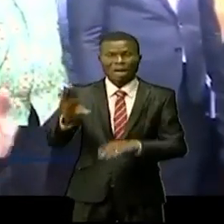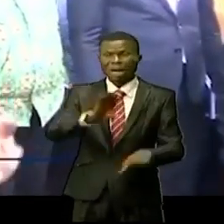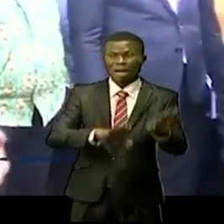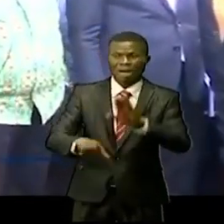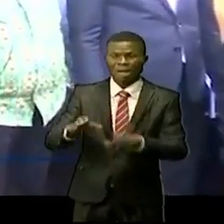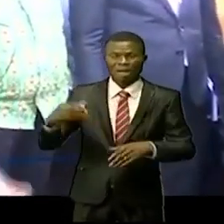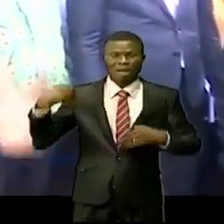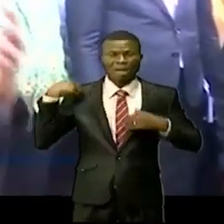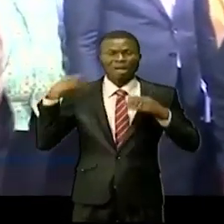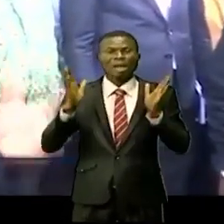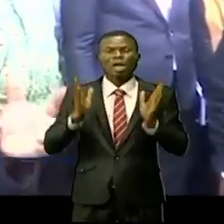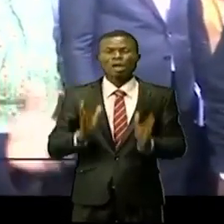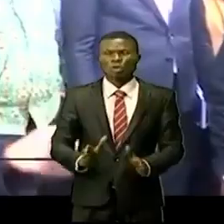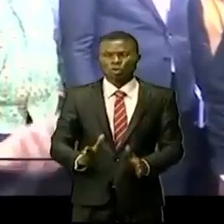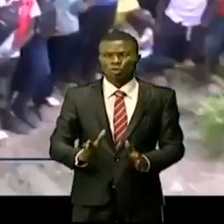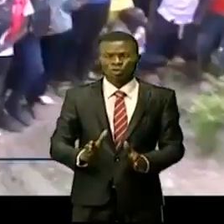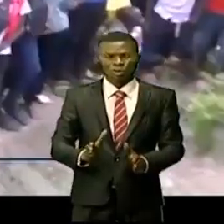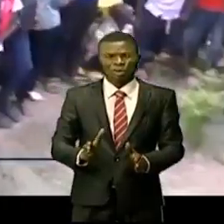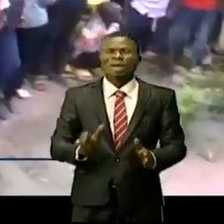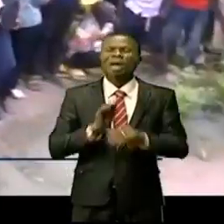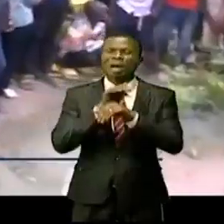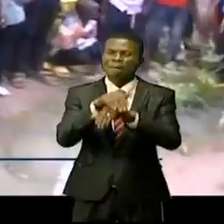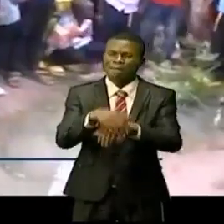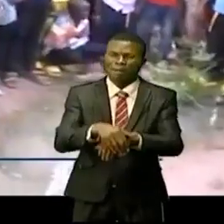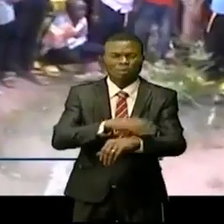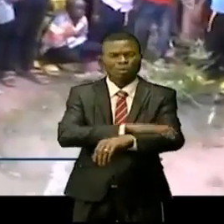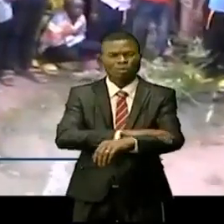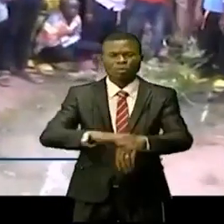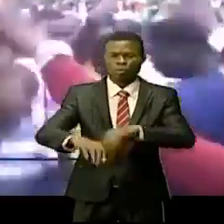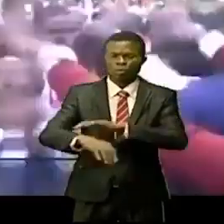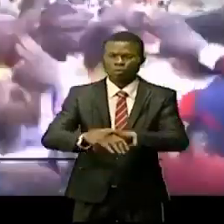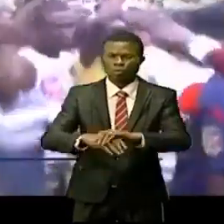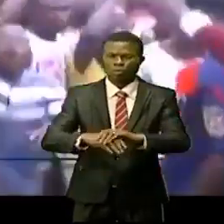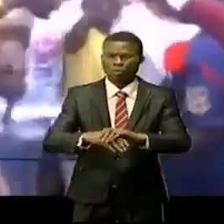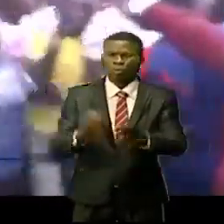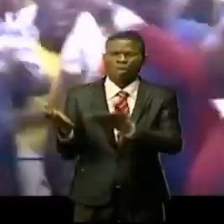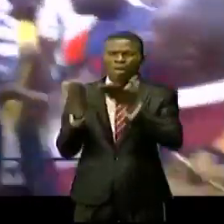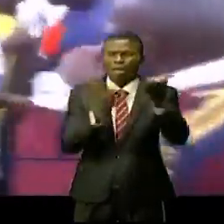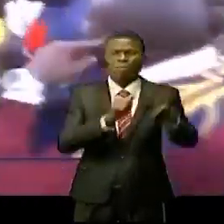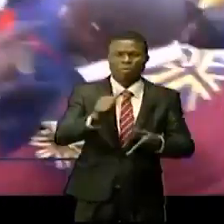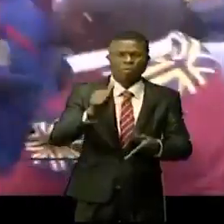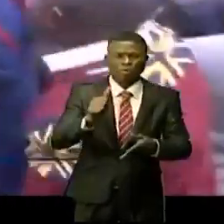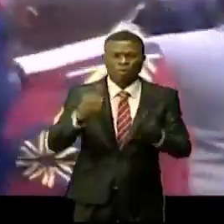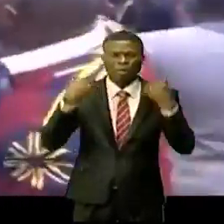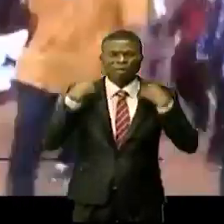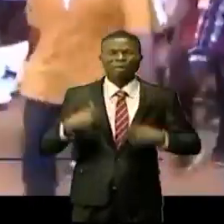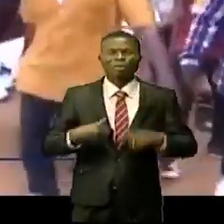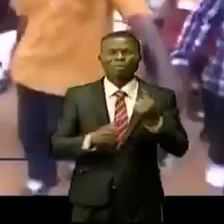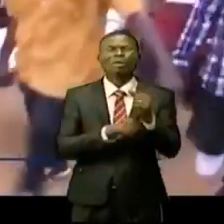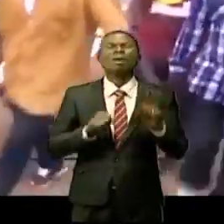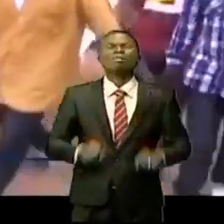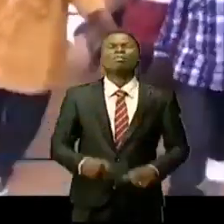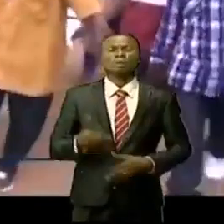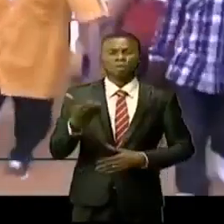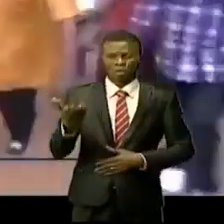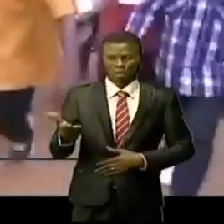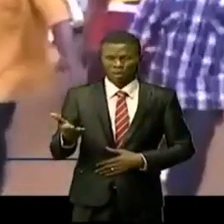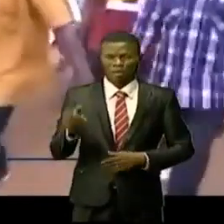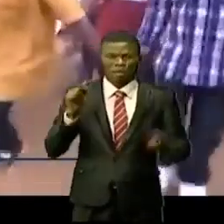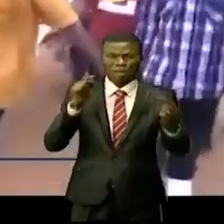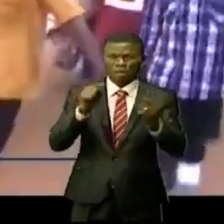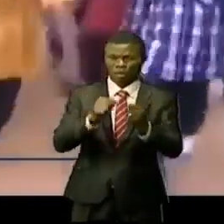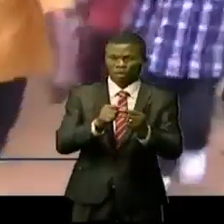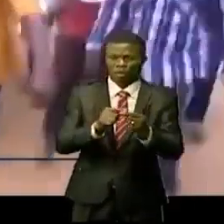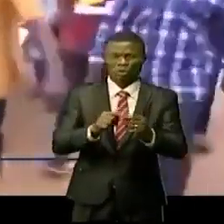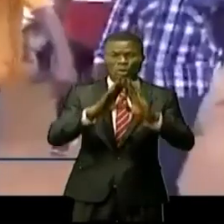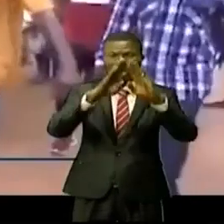gouverneur intérimaire a fortement compati à ces malheurs, transportant lui-même la dépouille de l'illustre disparu jusqu'à la